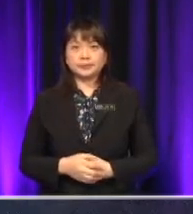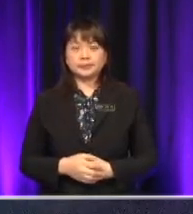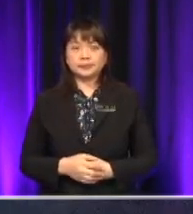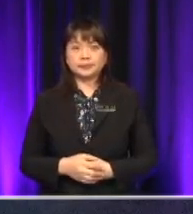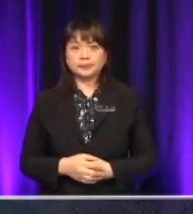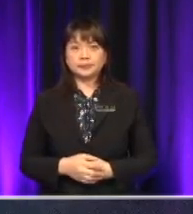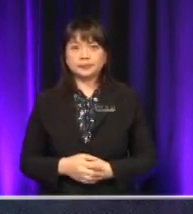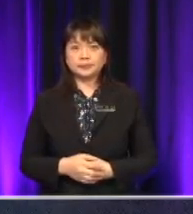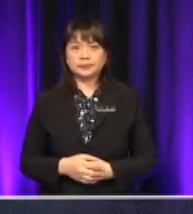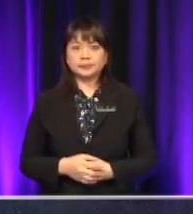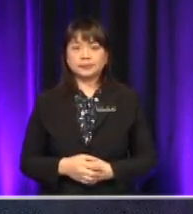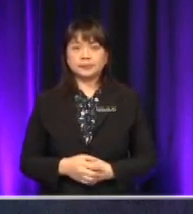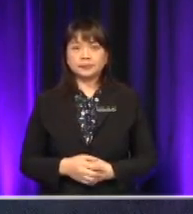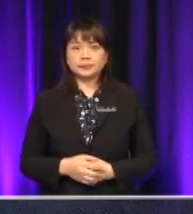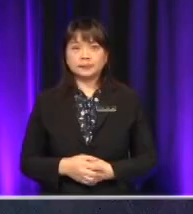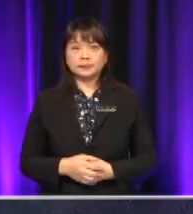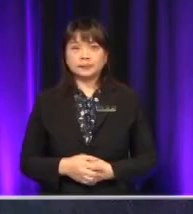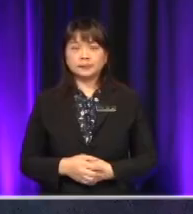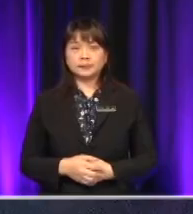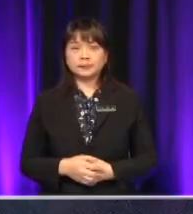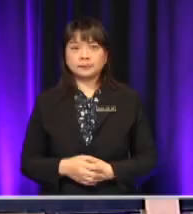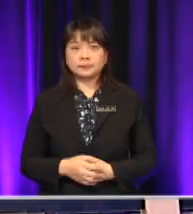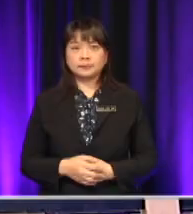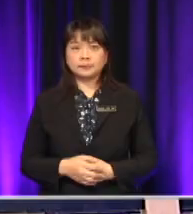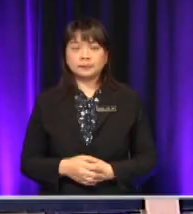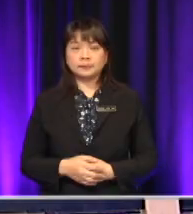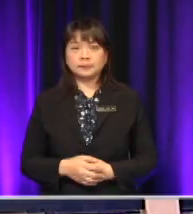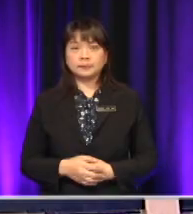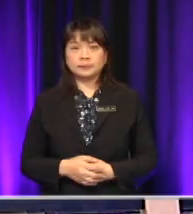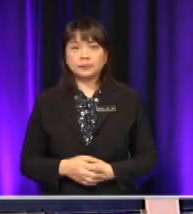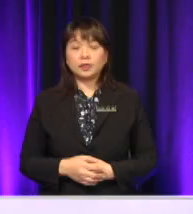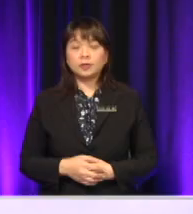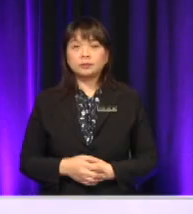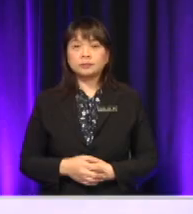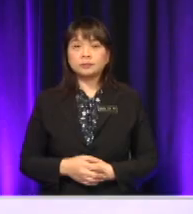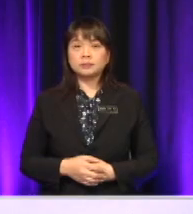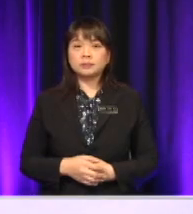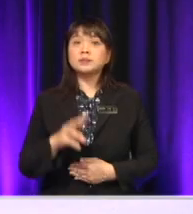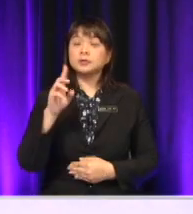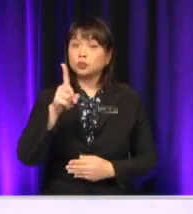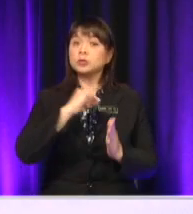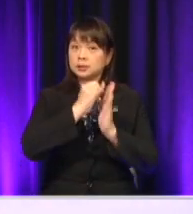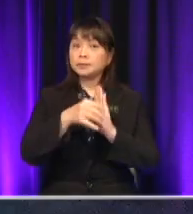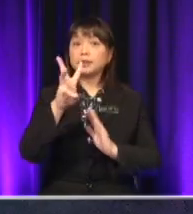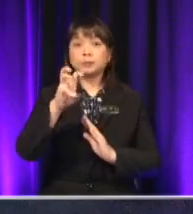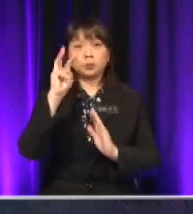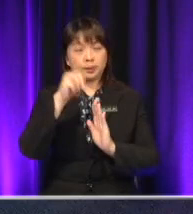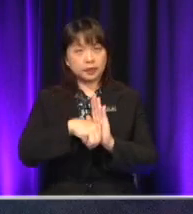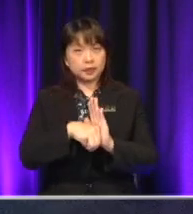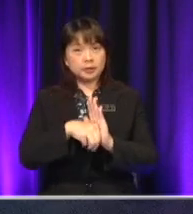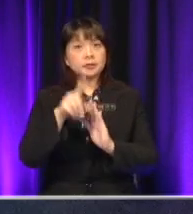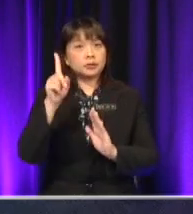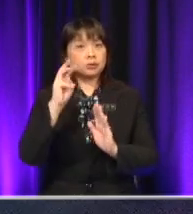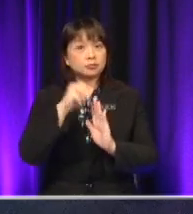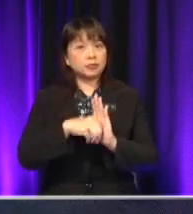cikgu. Okey. Kalau saat ke jam macam mana, cikgu? 1 jam berapa minit? 1 jam 60 minit. 60 minit. 1 minit berapa saat?